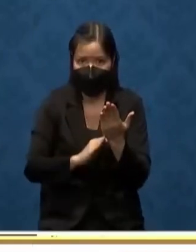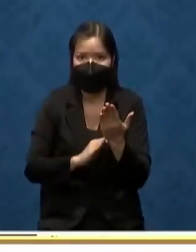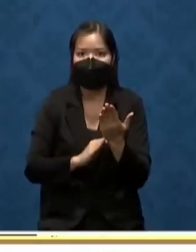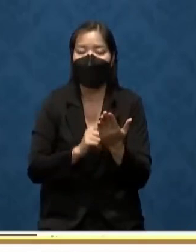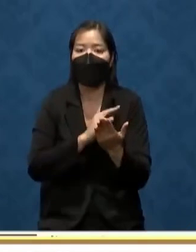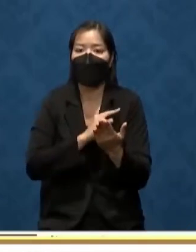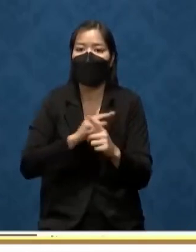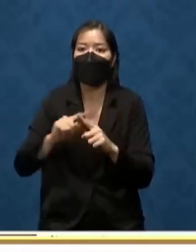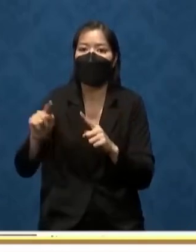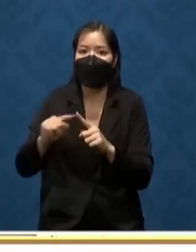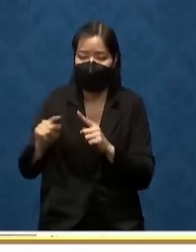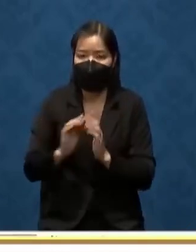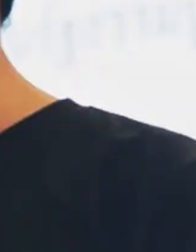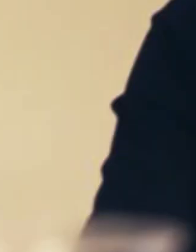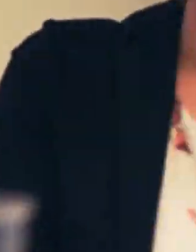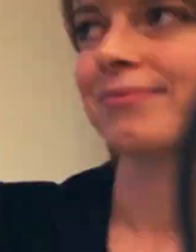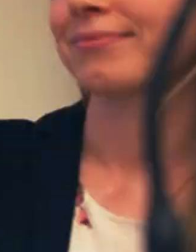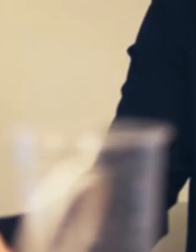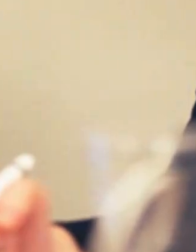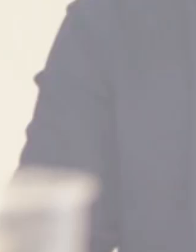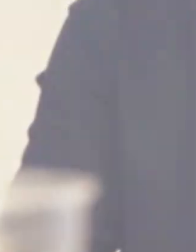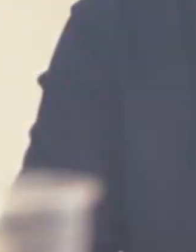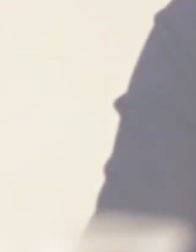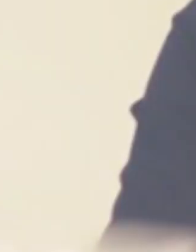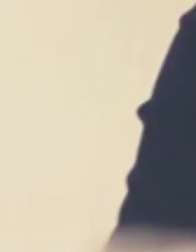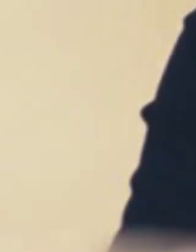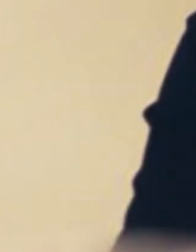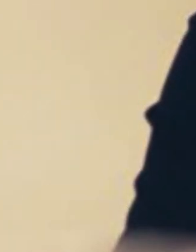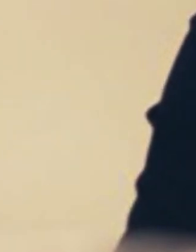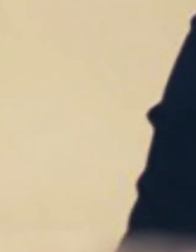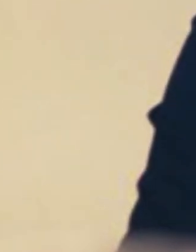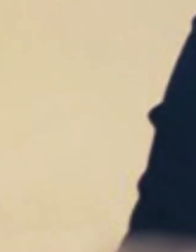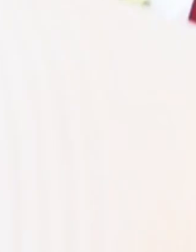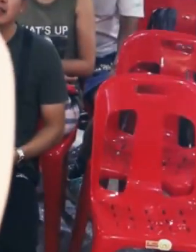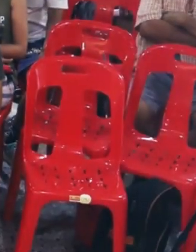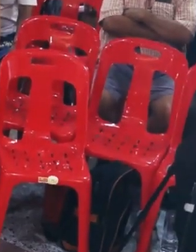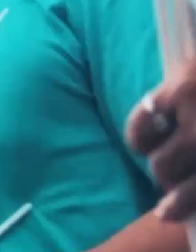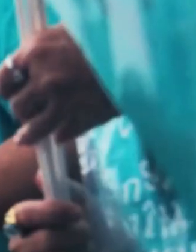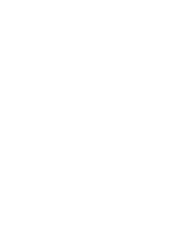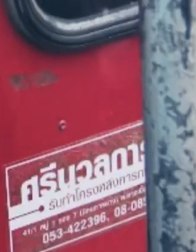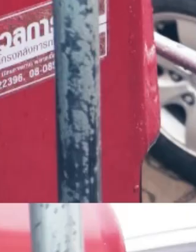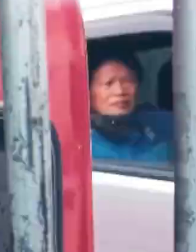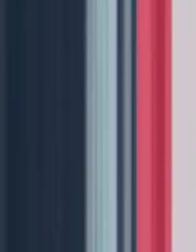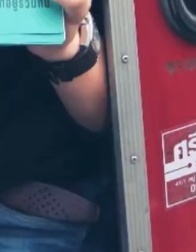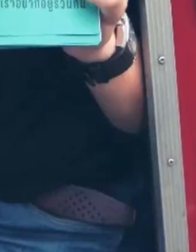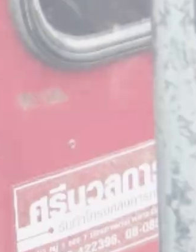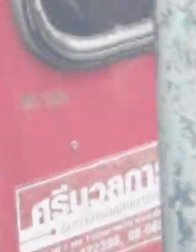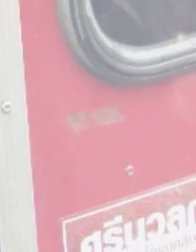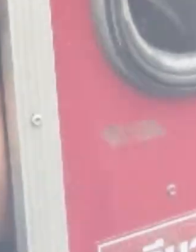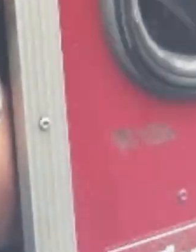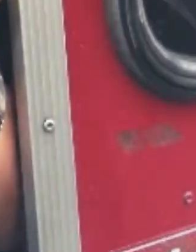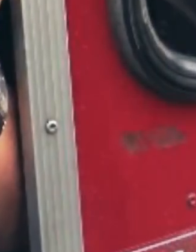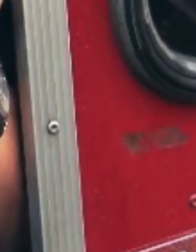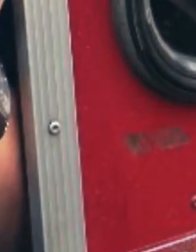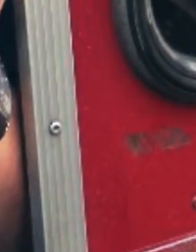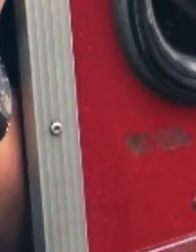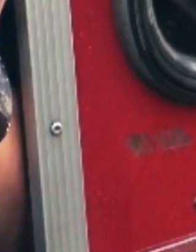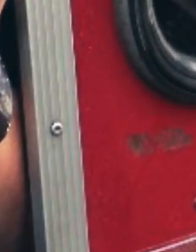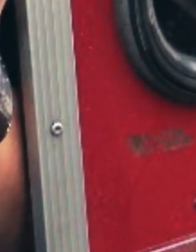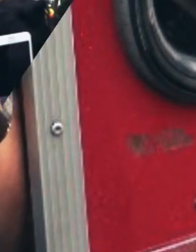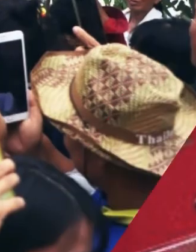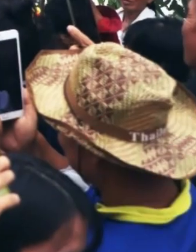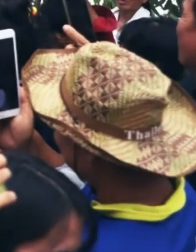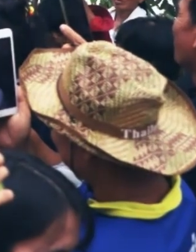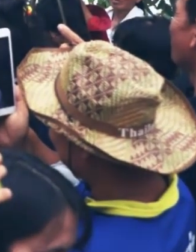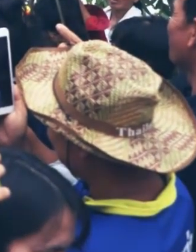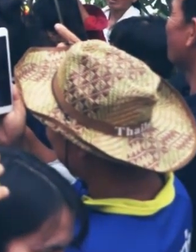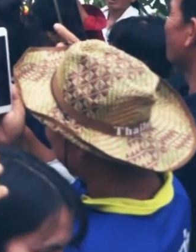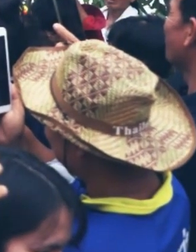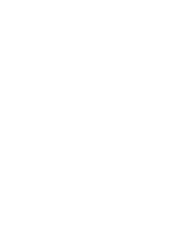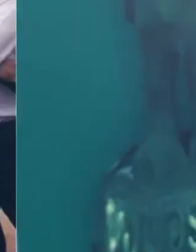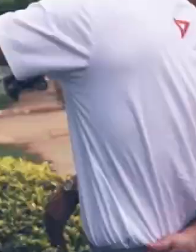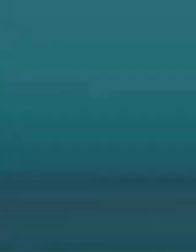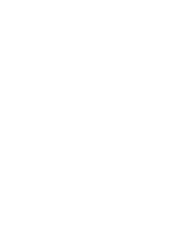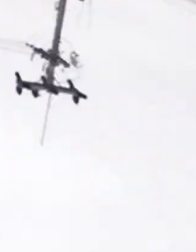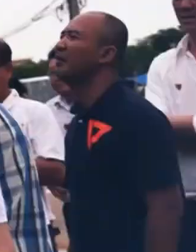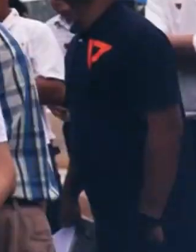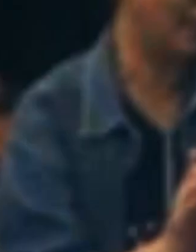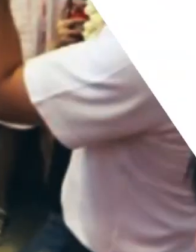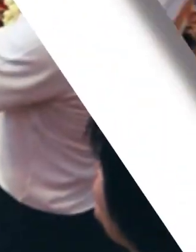folk